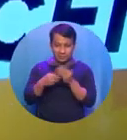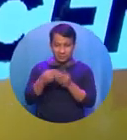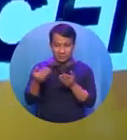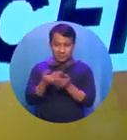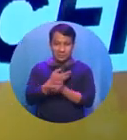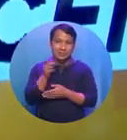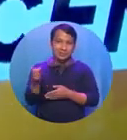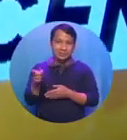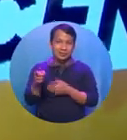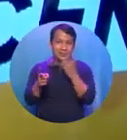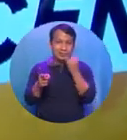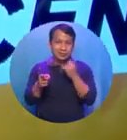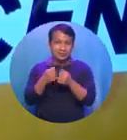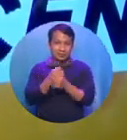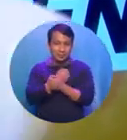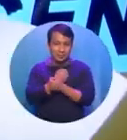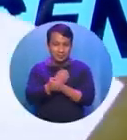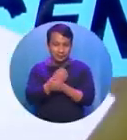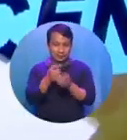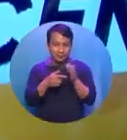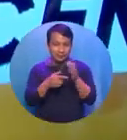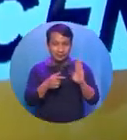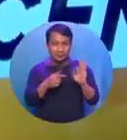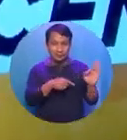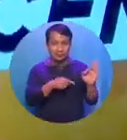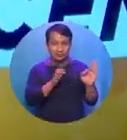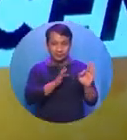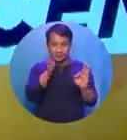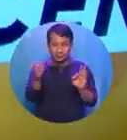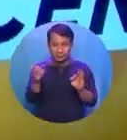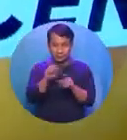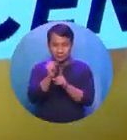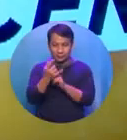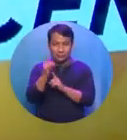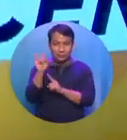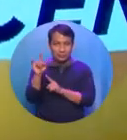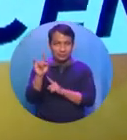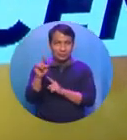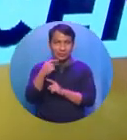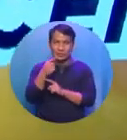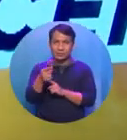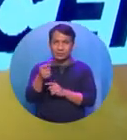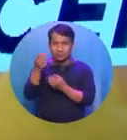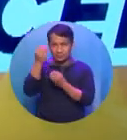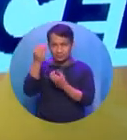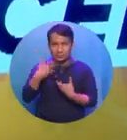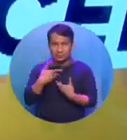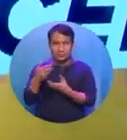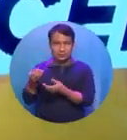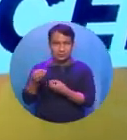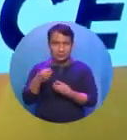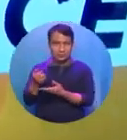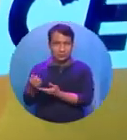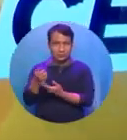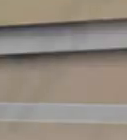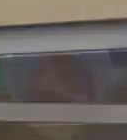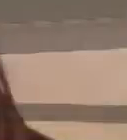sa lover na hindi makamove on nang busted pumunta sa social media at nanira. Kaya si babae nang hingi ng